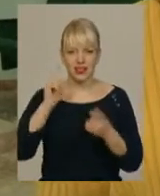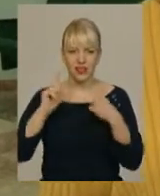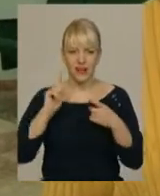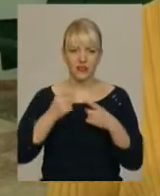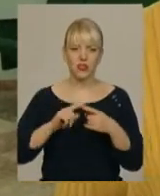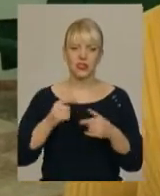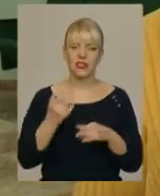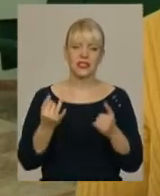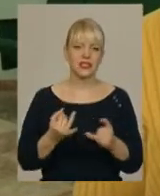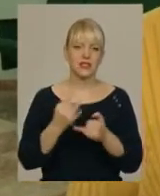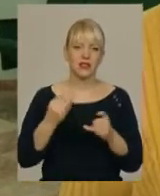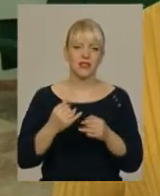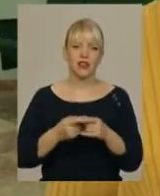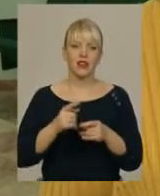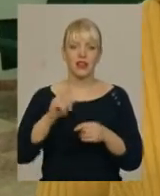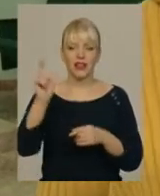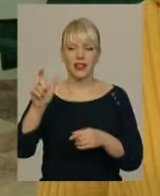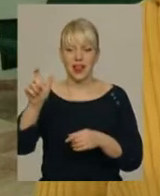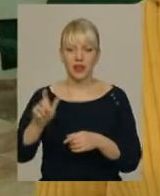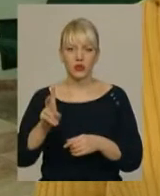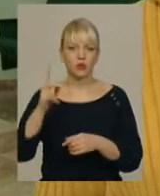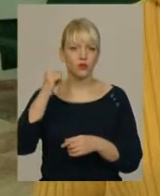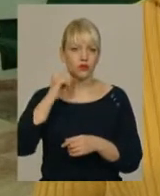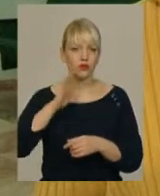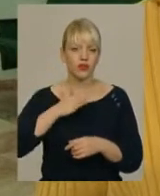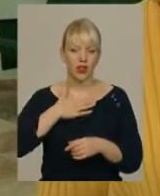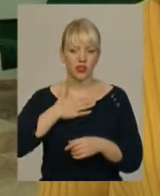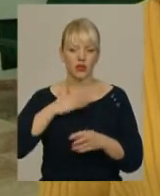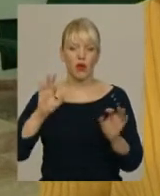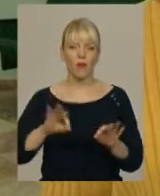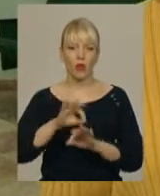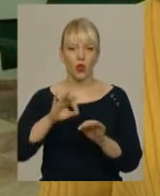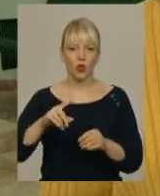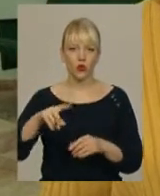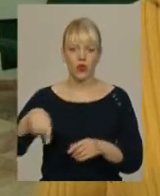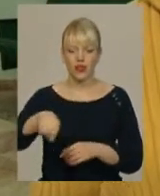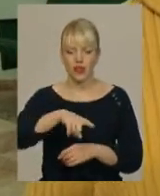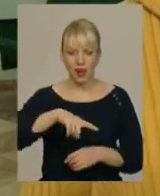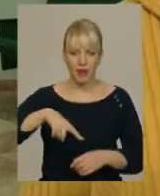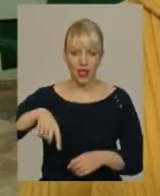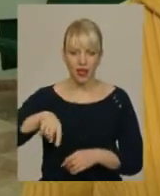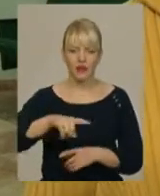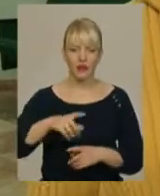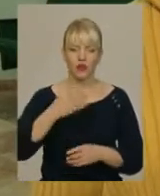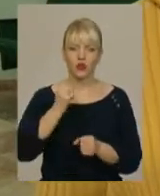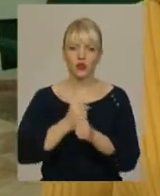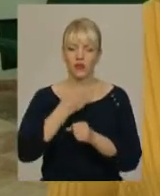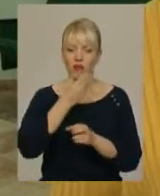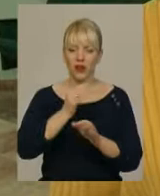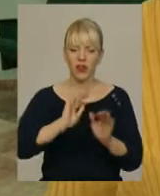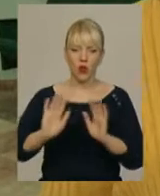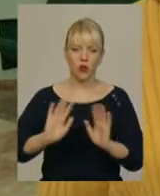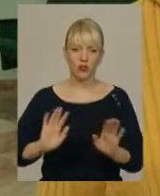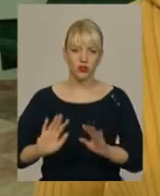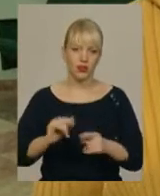цікава історія. Італієць, який почув нашу мелодію на платівці, він зробив дуже гарне, вдале оранжування. І виходить